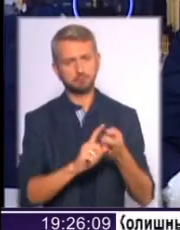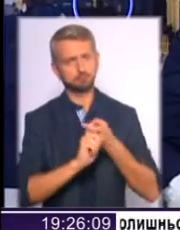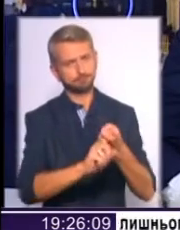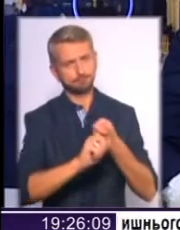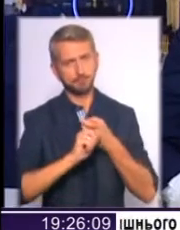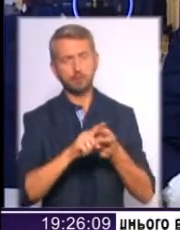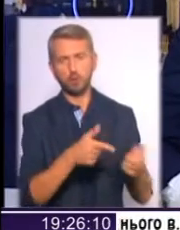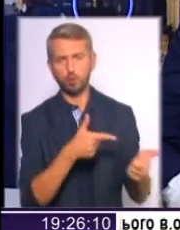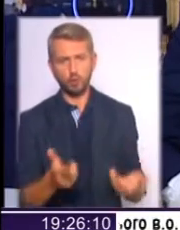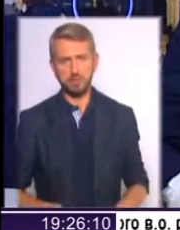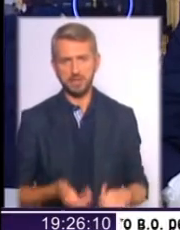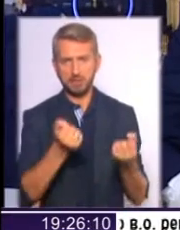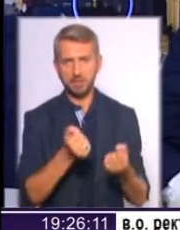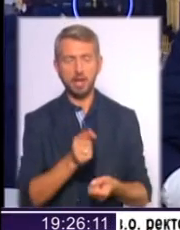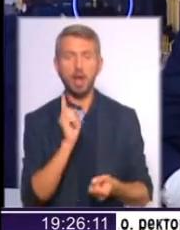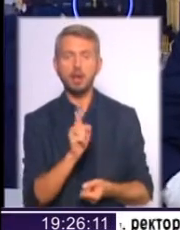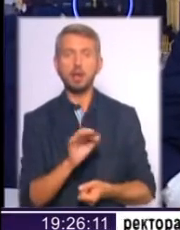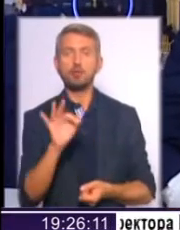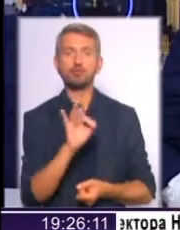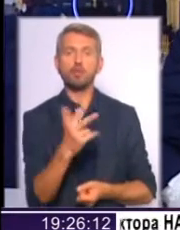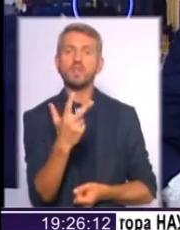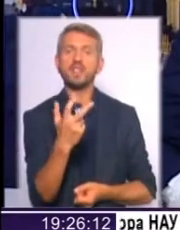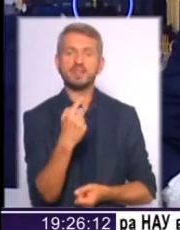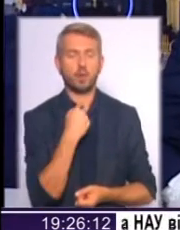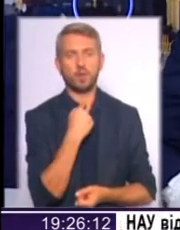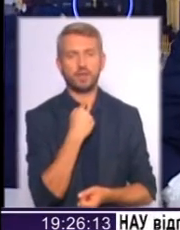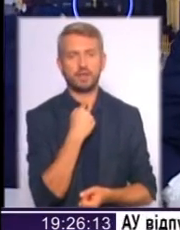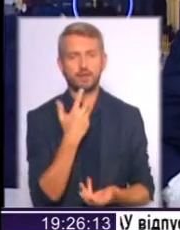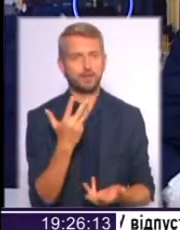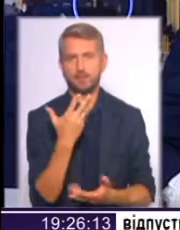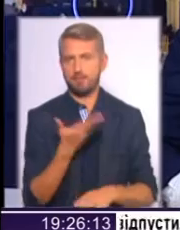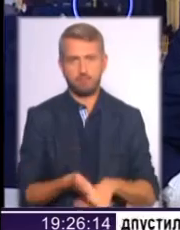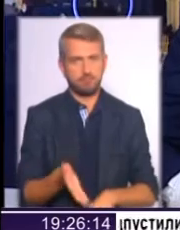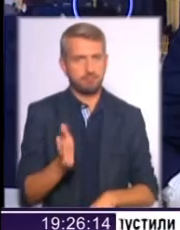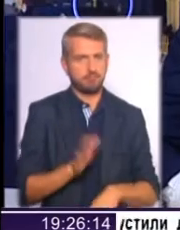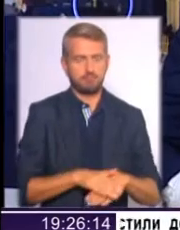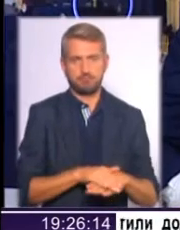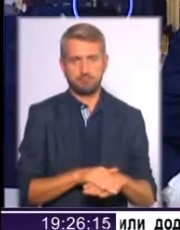готові підтримати. Але щодо 300 голосів, звичайно, це дуже непросто зібрати